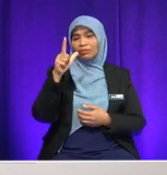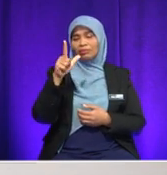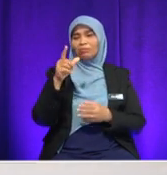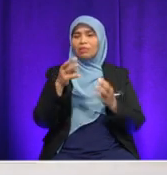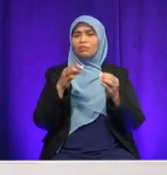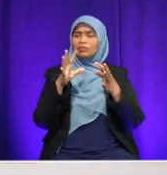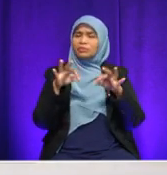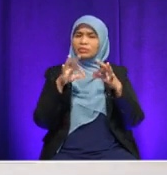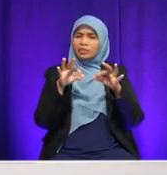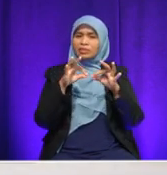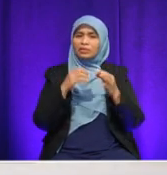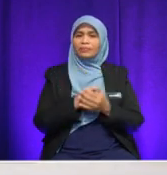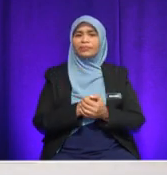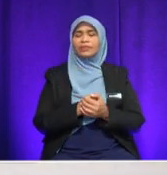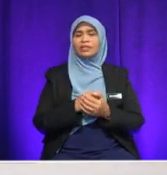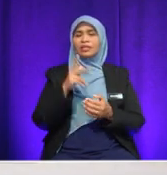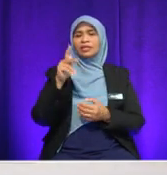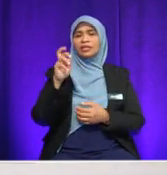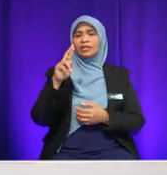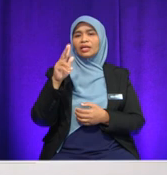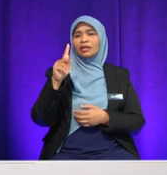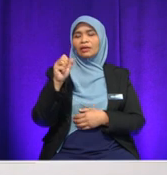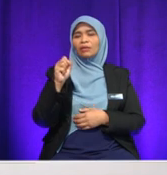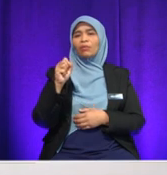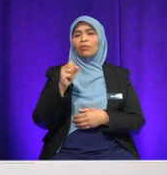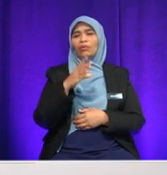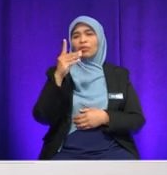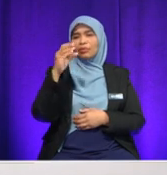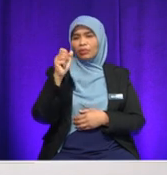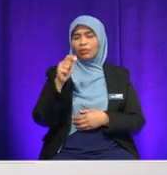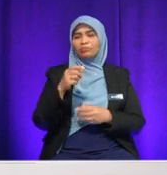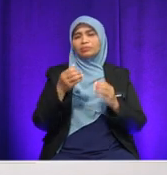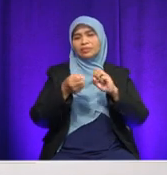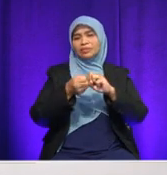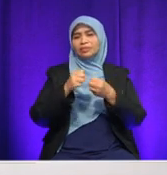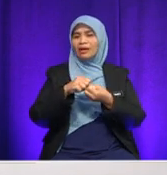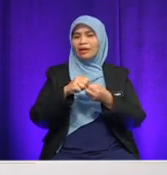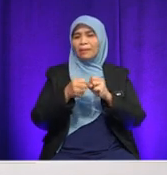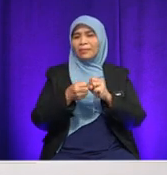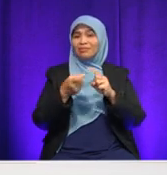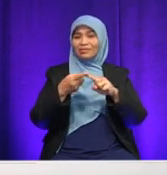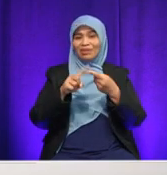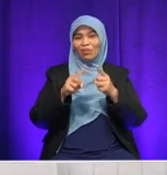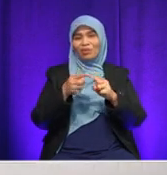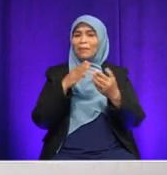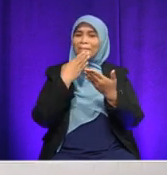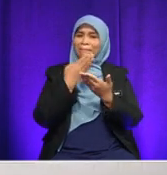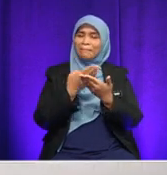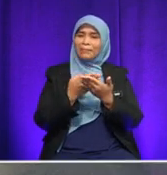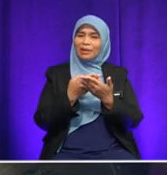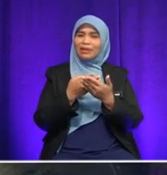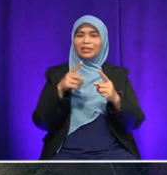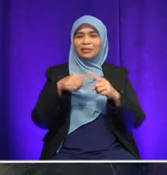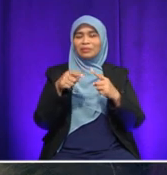Okay. Sebenarnya Kreko, aku dan juga Dol adalah sahabat baik sejak dari kecil lagi. Tapi bila dah dewasa, masing-masing ada